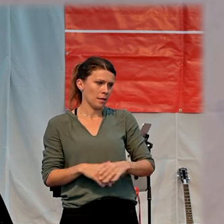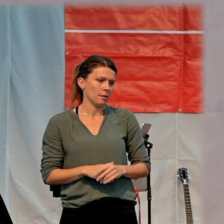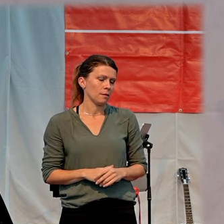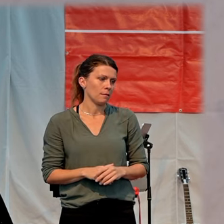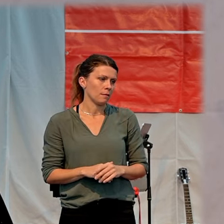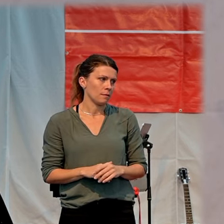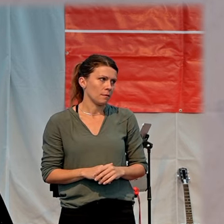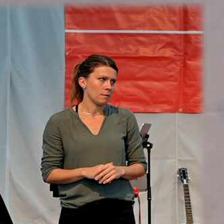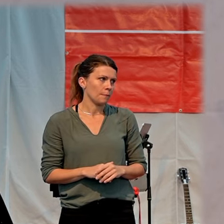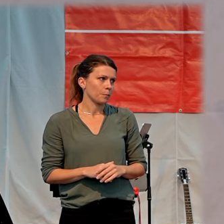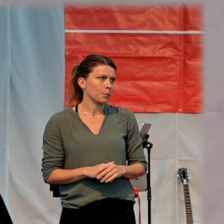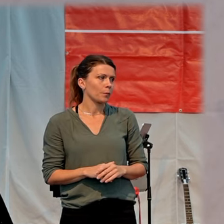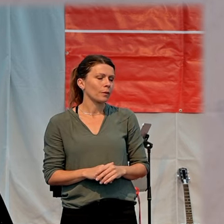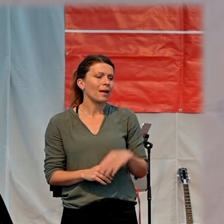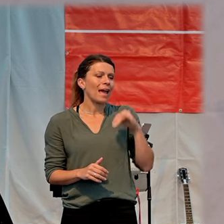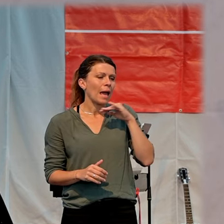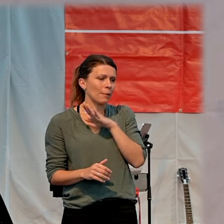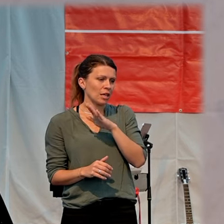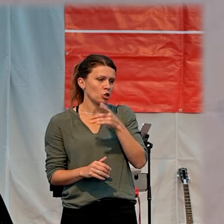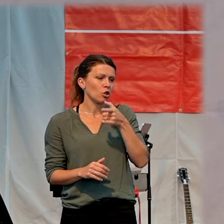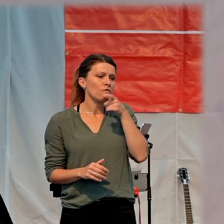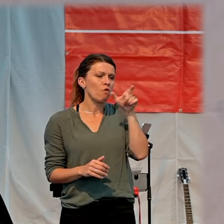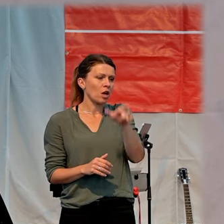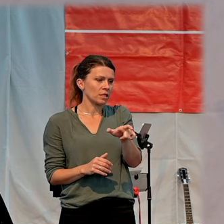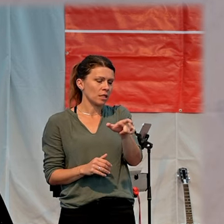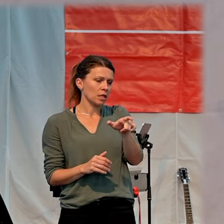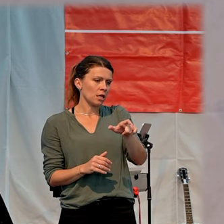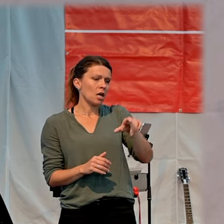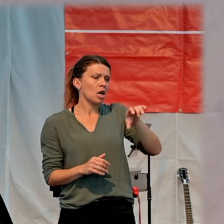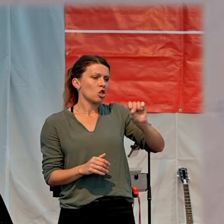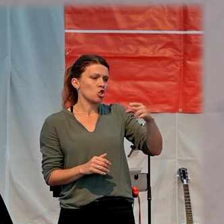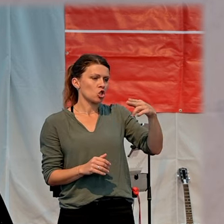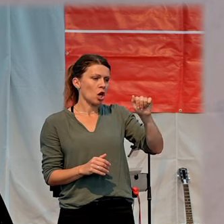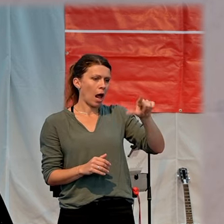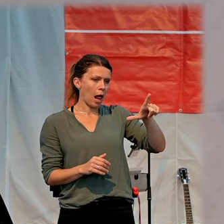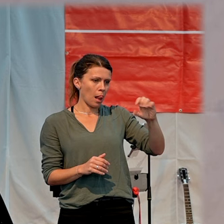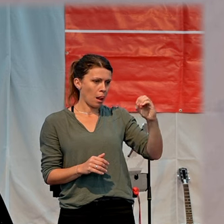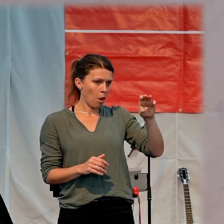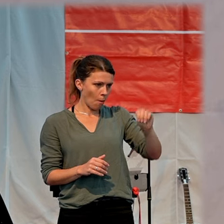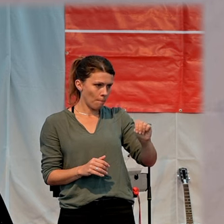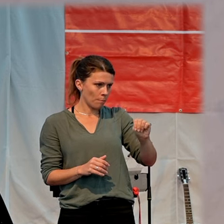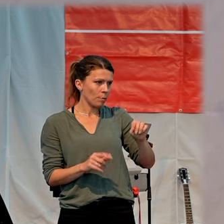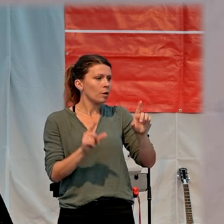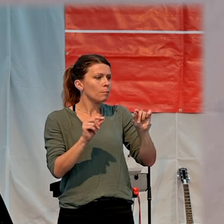Das hebräische Wort Shalom bezeichnet im Alten Testament